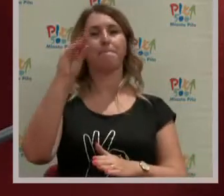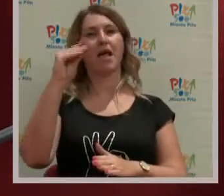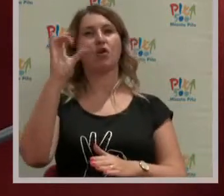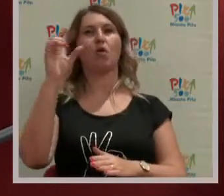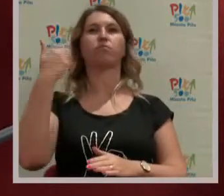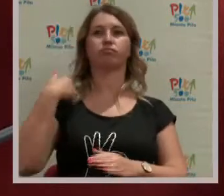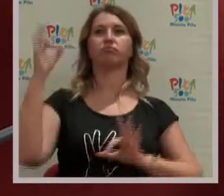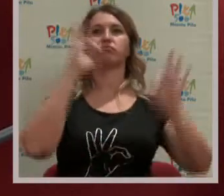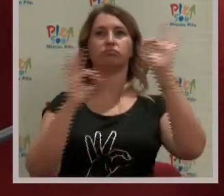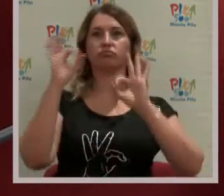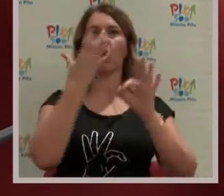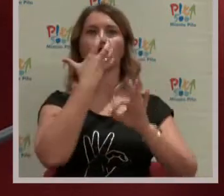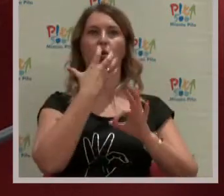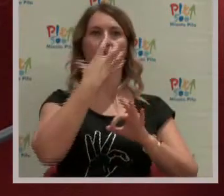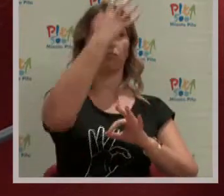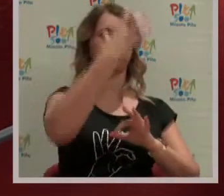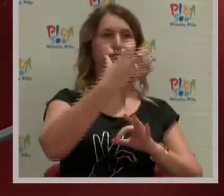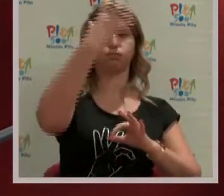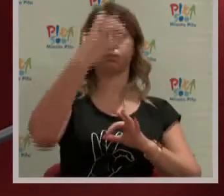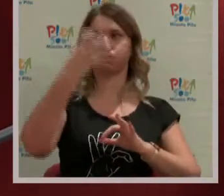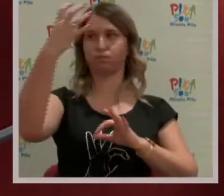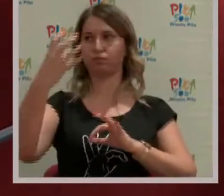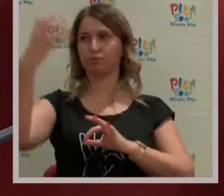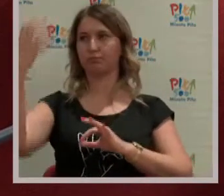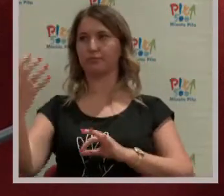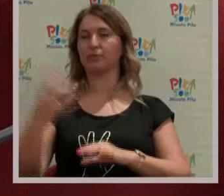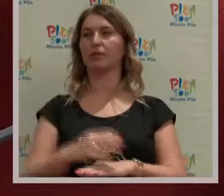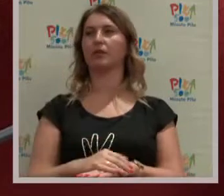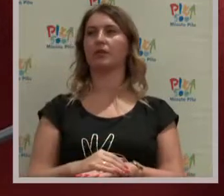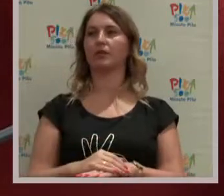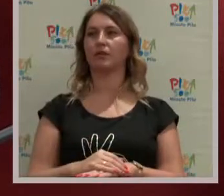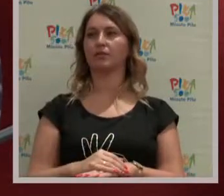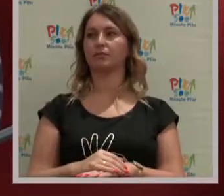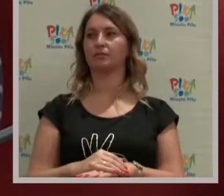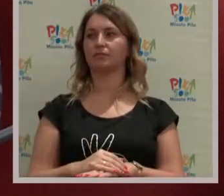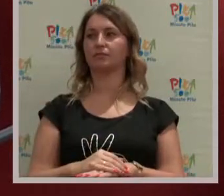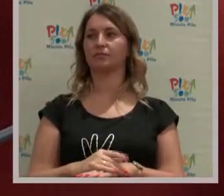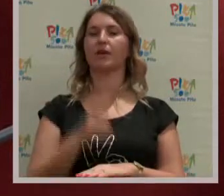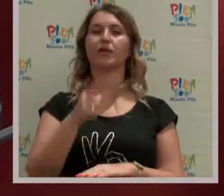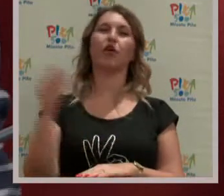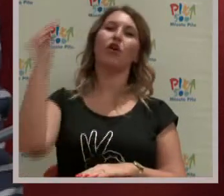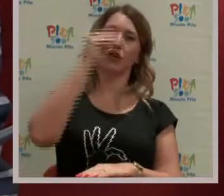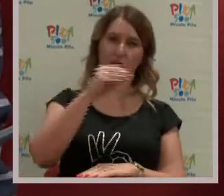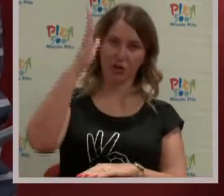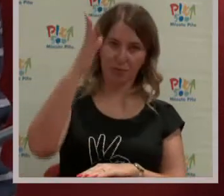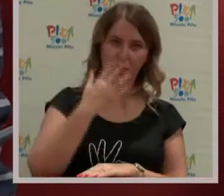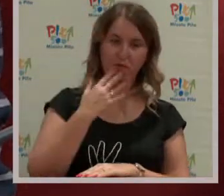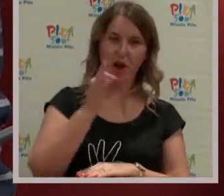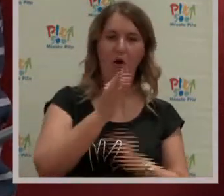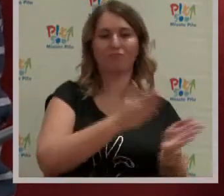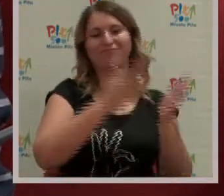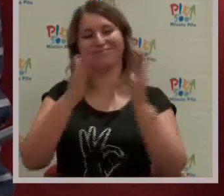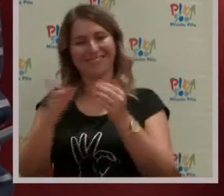Konopnickiej o tym również będziemy mówili przy następnym punkcie to jest przy informacji z wykonania budżetu za